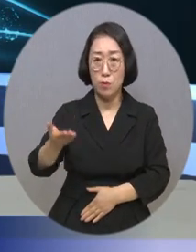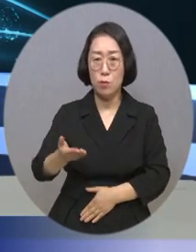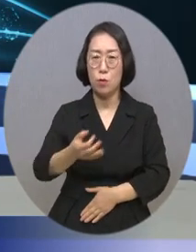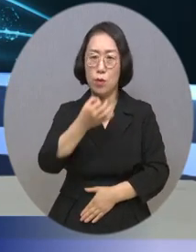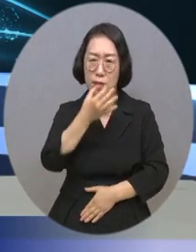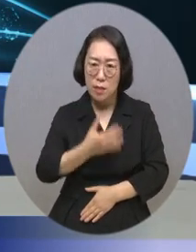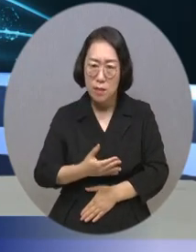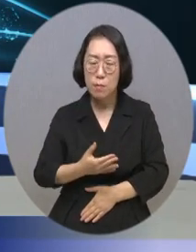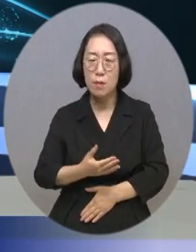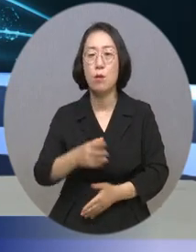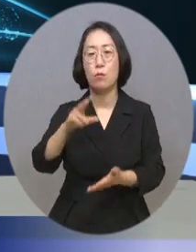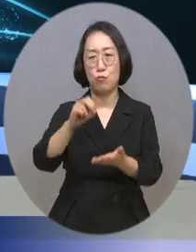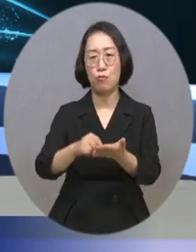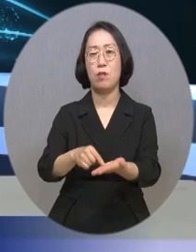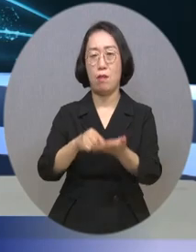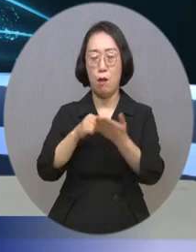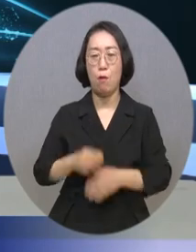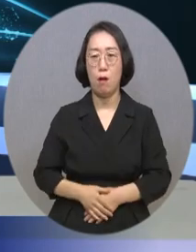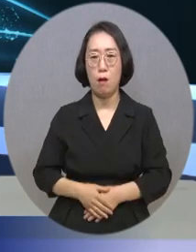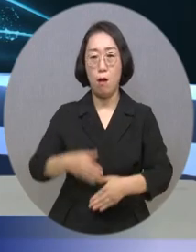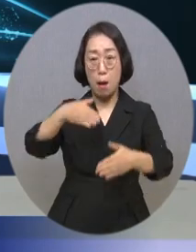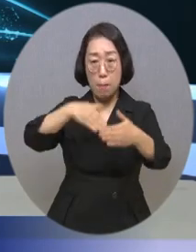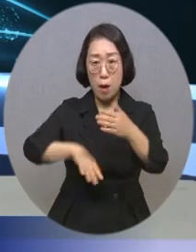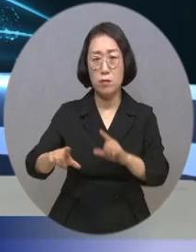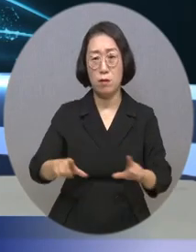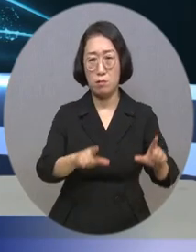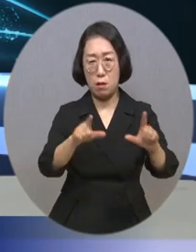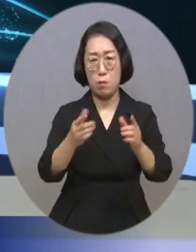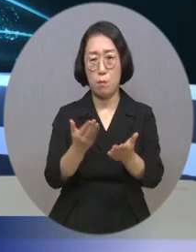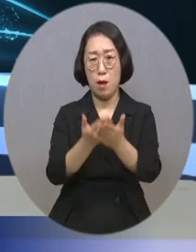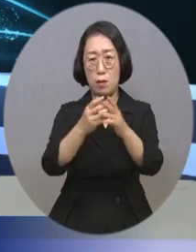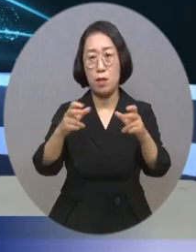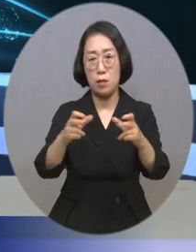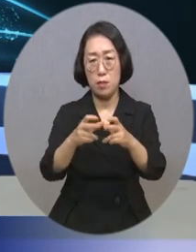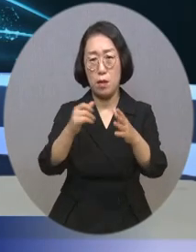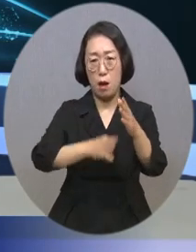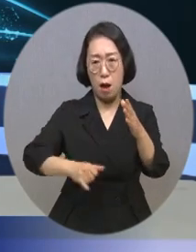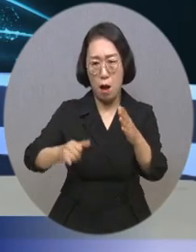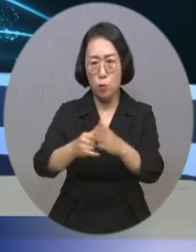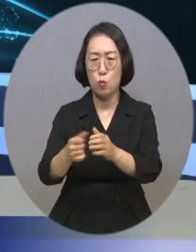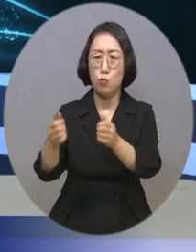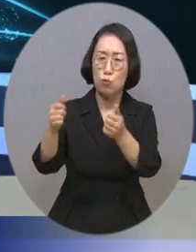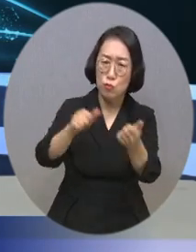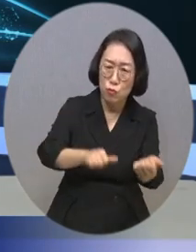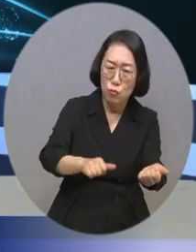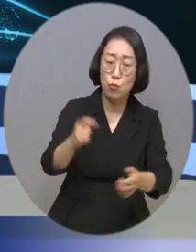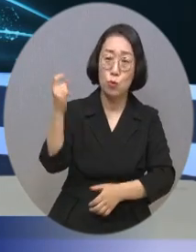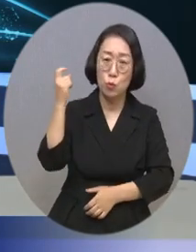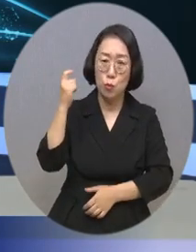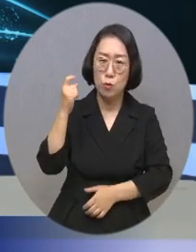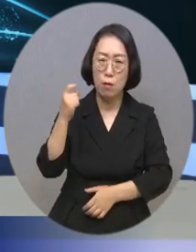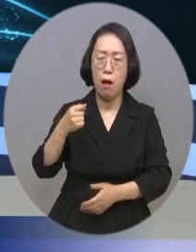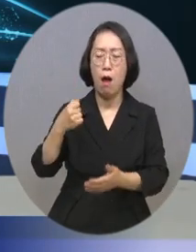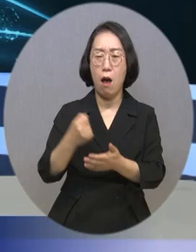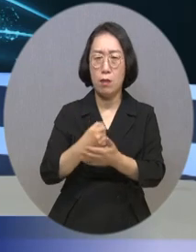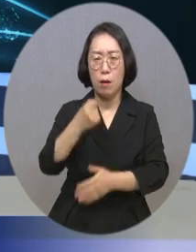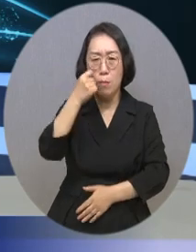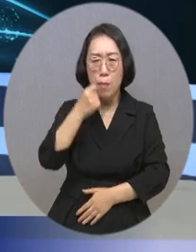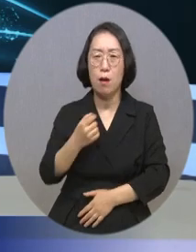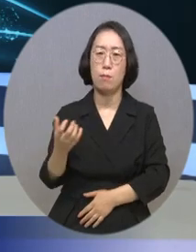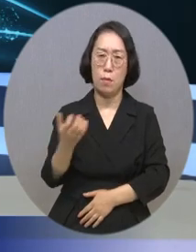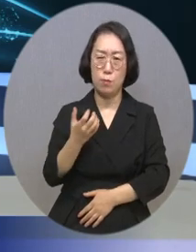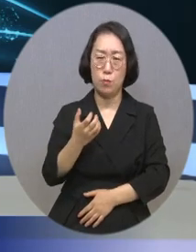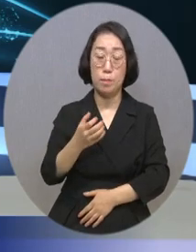다시 한번 확인됐습니다 반지하에 거주하던 발달장애인 가족의 비극적인 소식은 많은 이들의 안타까움을